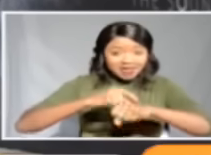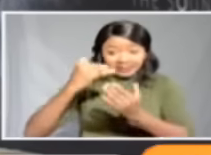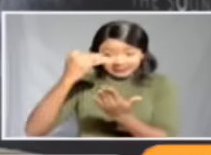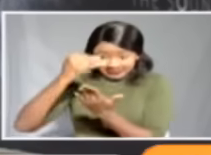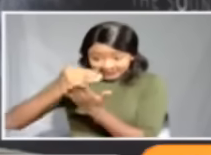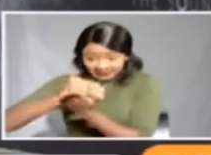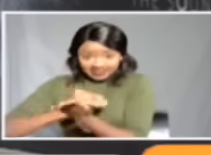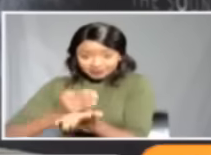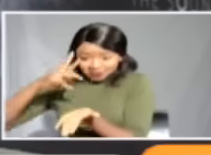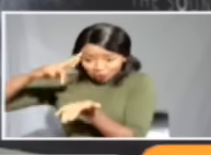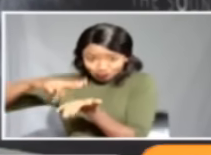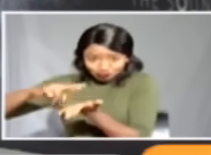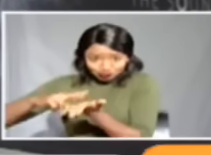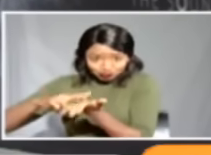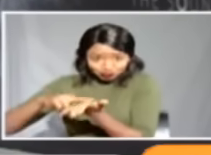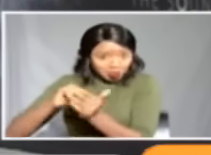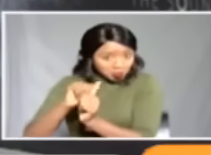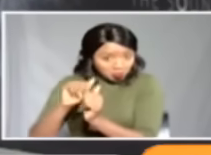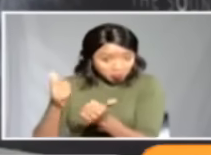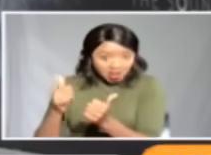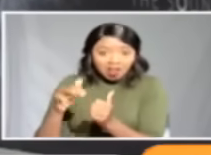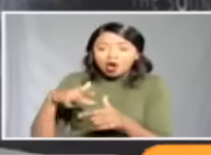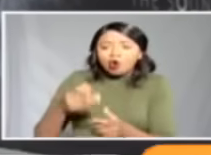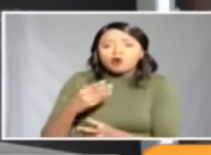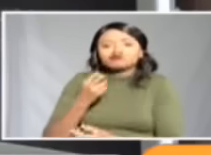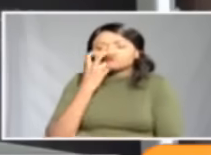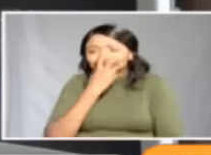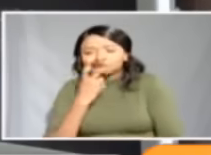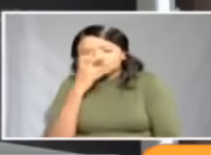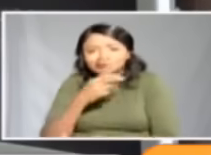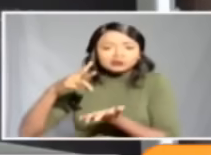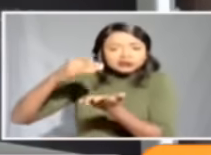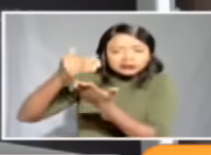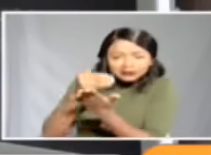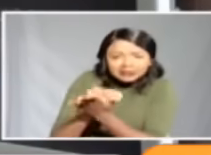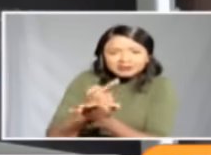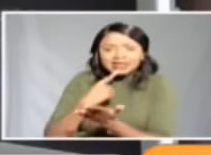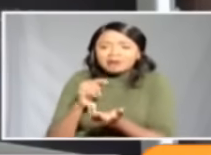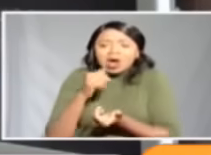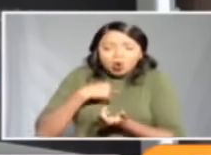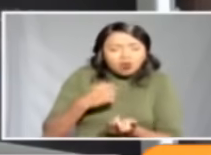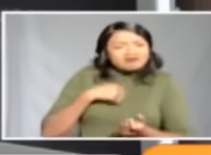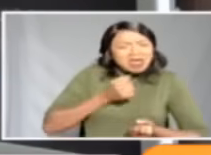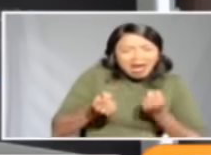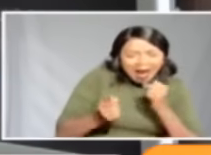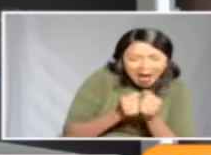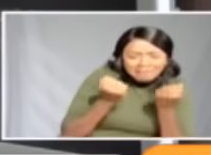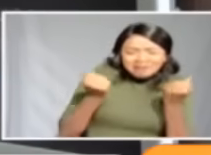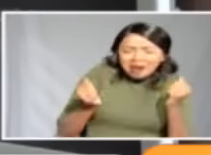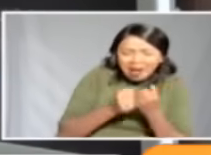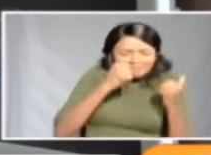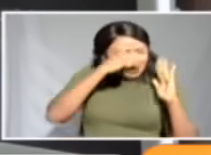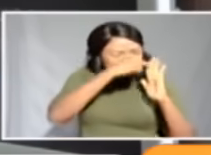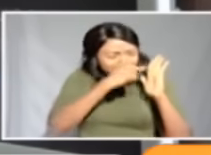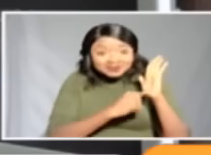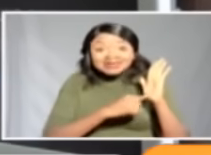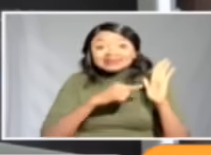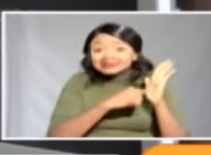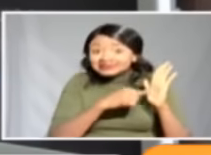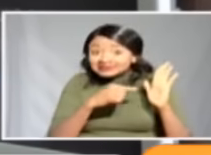statement ama kutoa oral statement ambayo unasema mambo ambayo yalikufanyikia wewe, pia haya ni